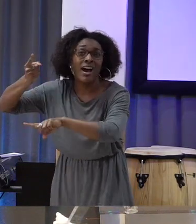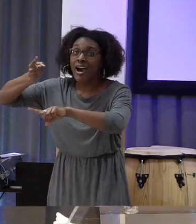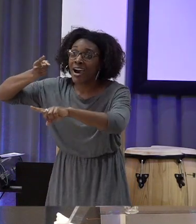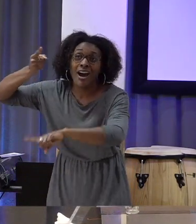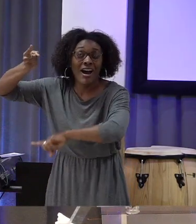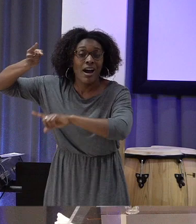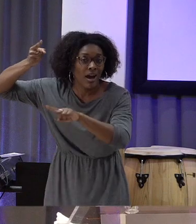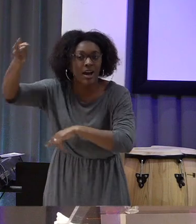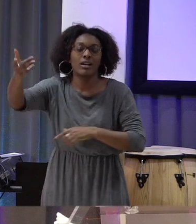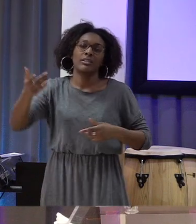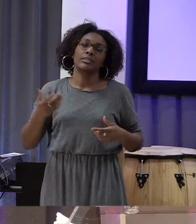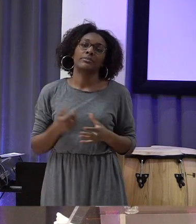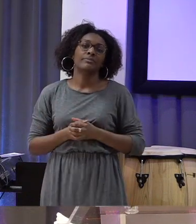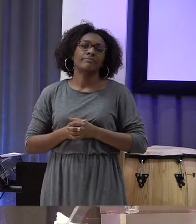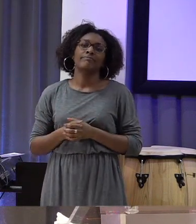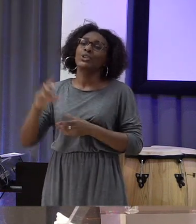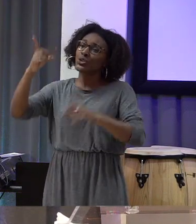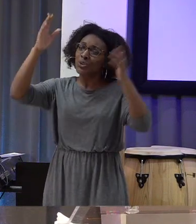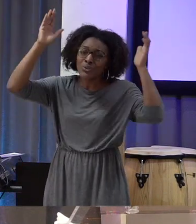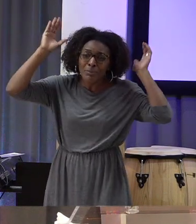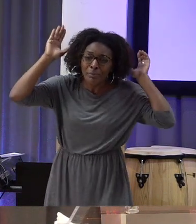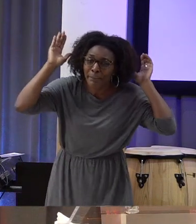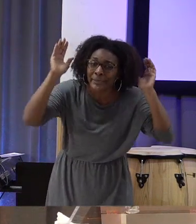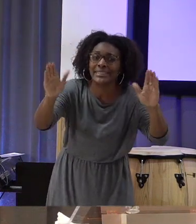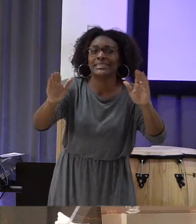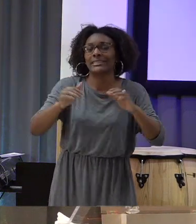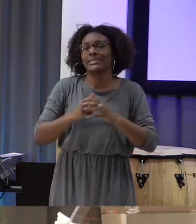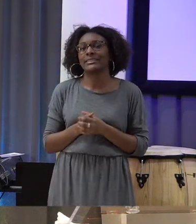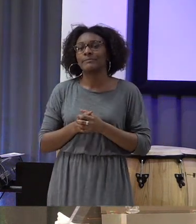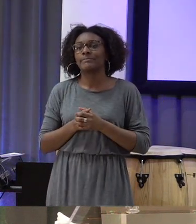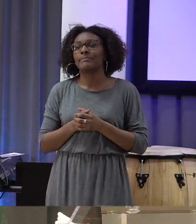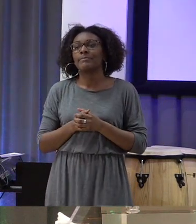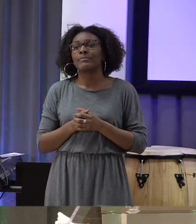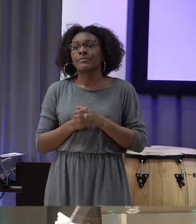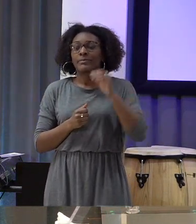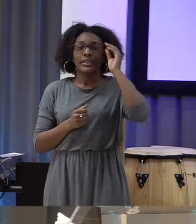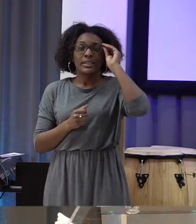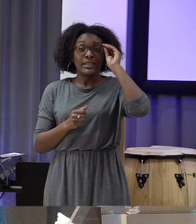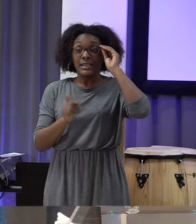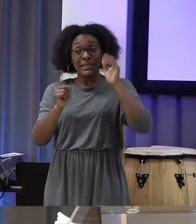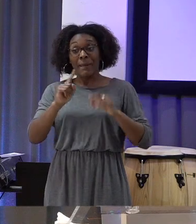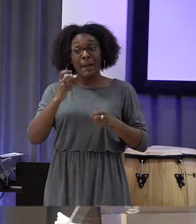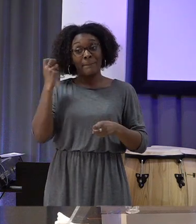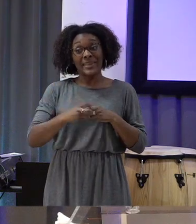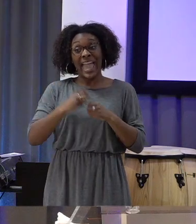Que le Seigneur vous bénisse. Ce n'est pas des pierres jetées.